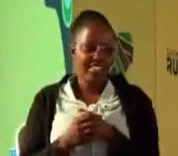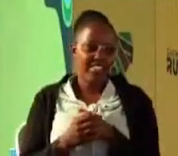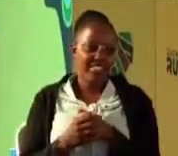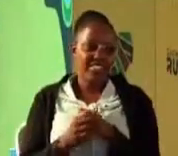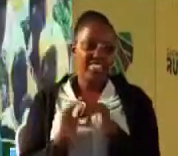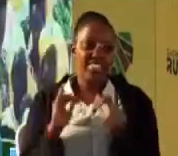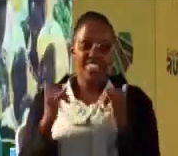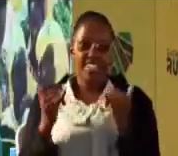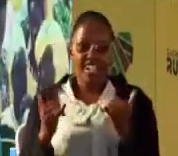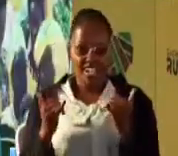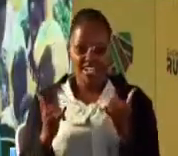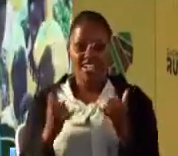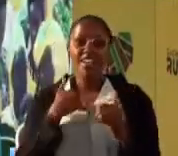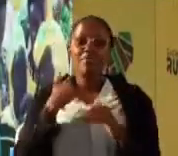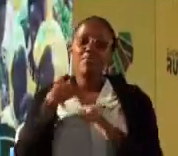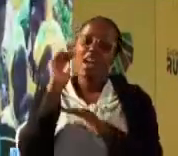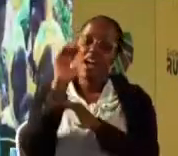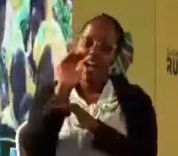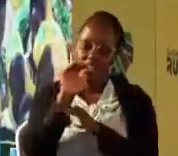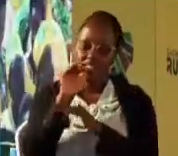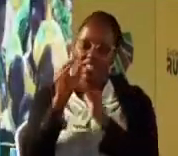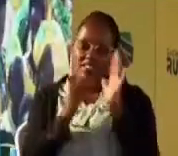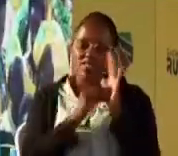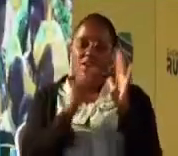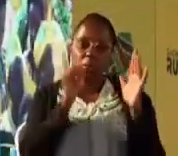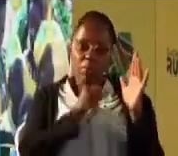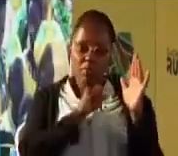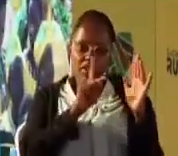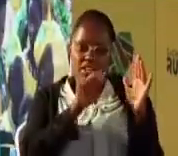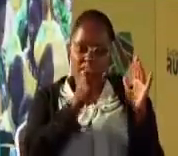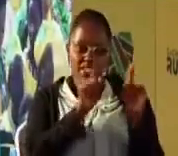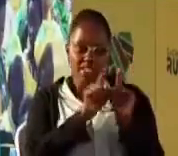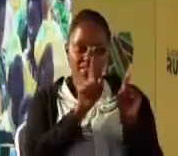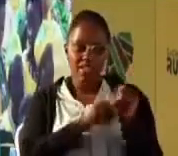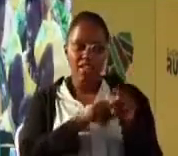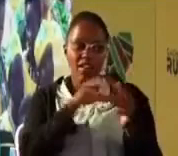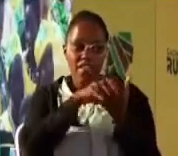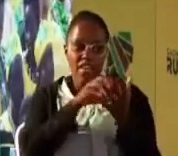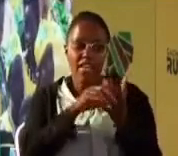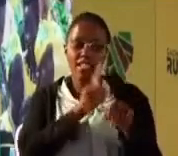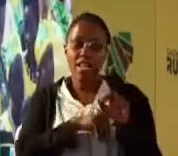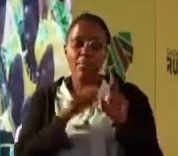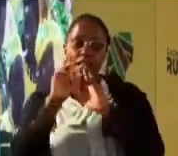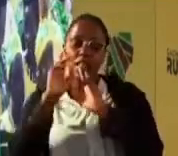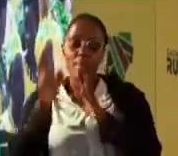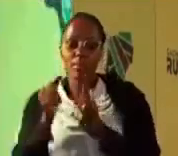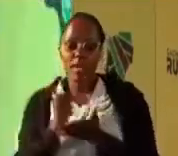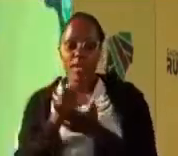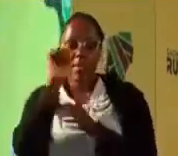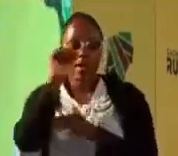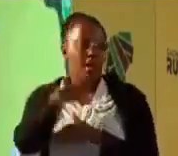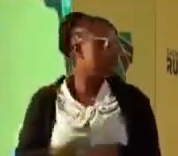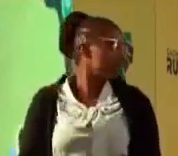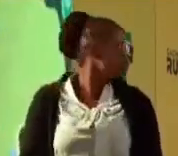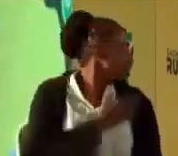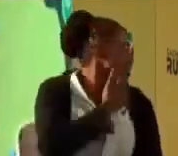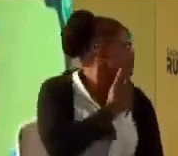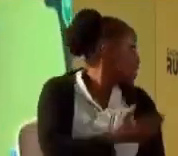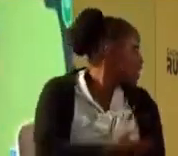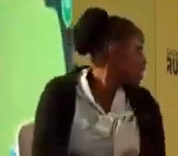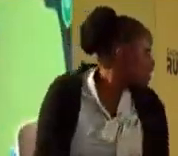Mi sasa kitu yenye naomba mtuweke kwa teski, ukienda kuripoti ndio unasaidiwa. Thank